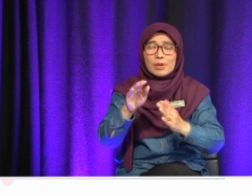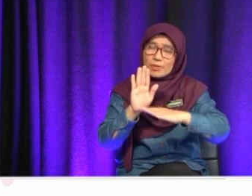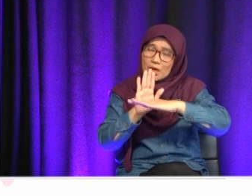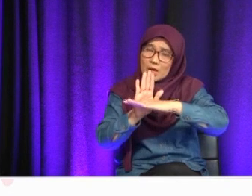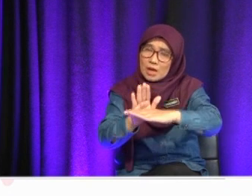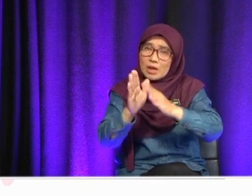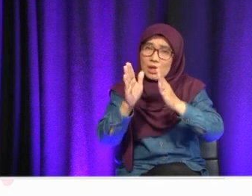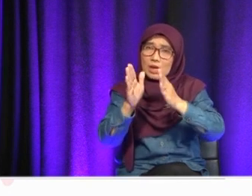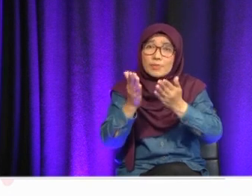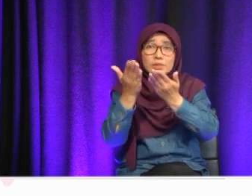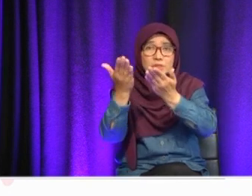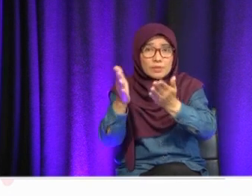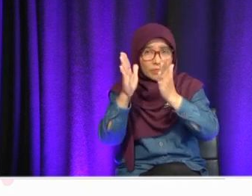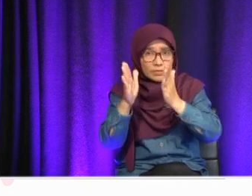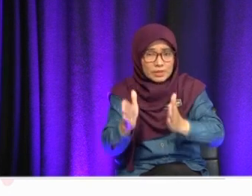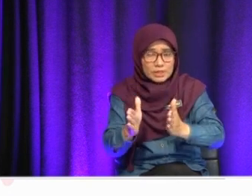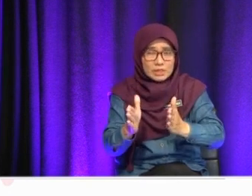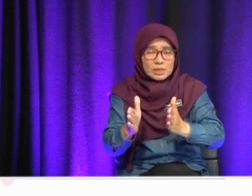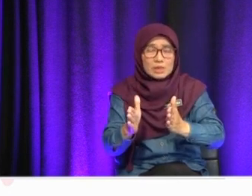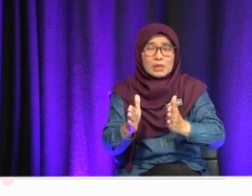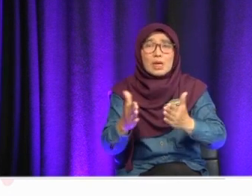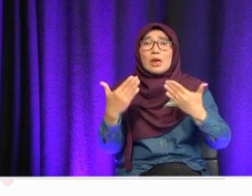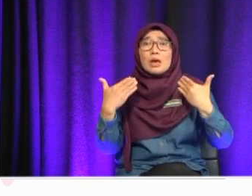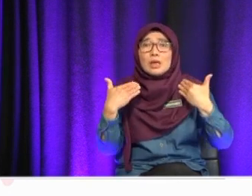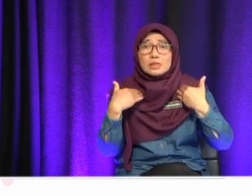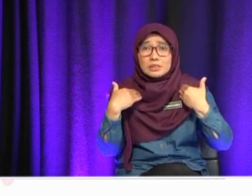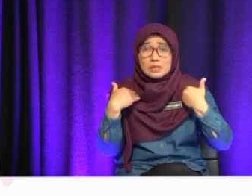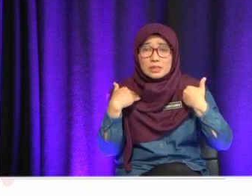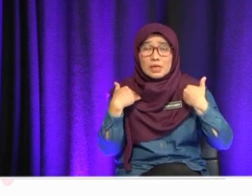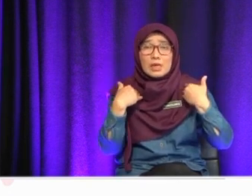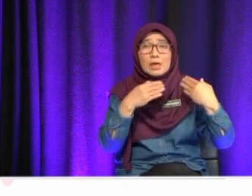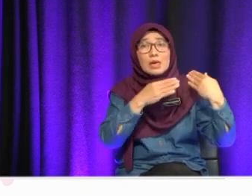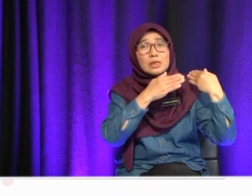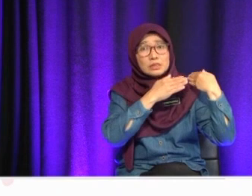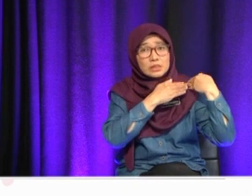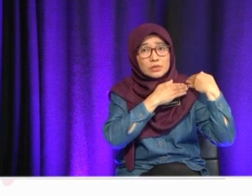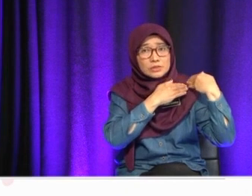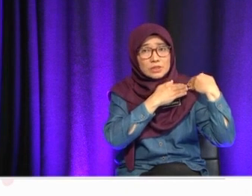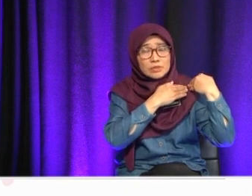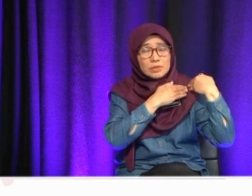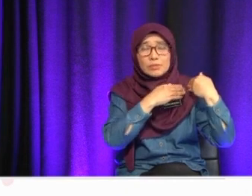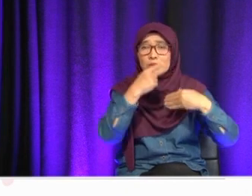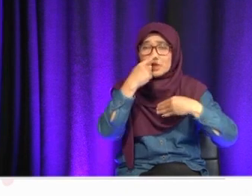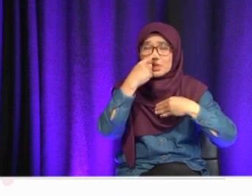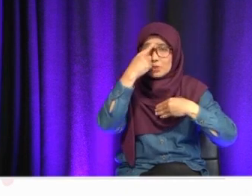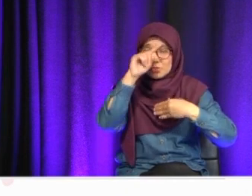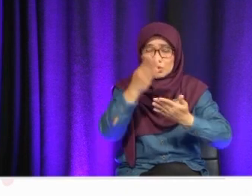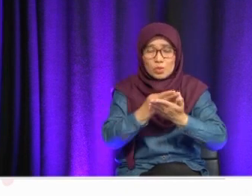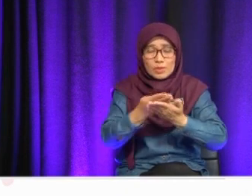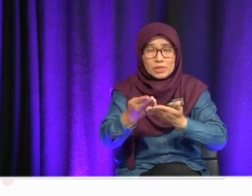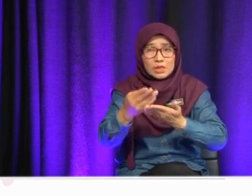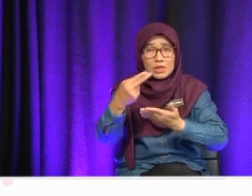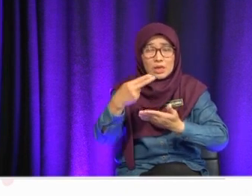hutang atau membayar ganti rugi sekiranya pihak yang berhutang atau berjanji untuk melaksanakan sesuatu kerja itu gagal menunaikan